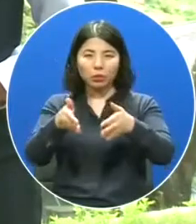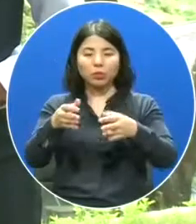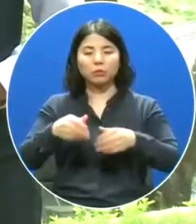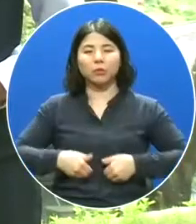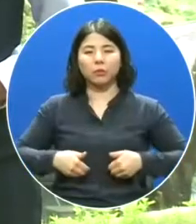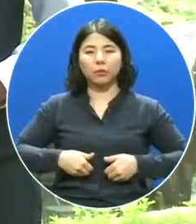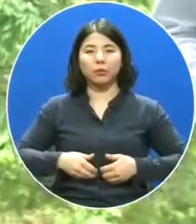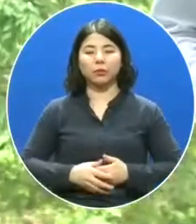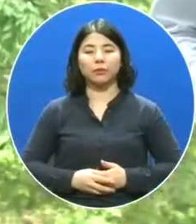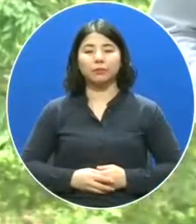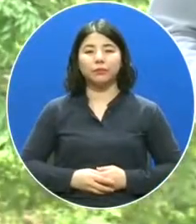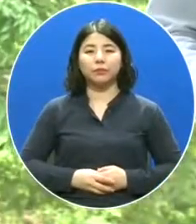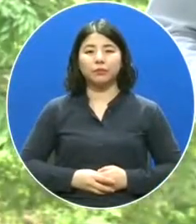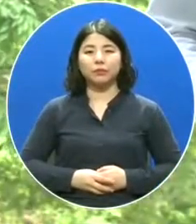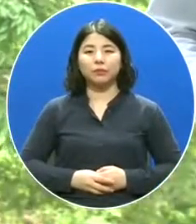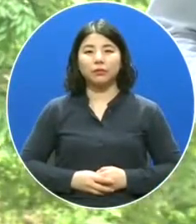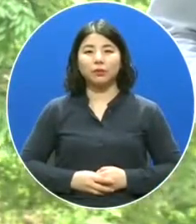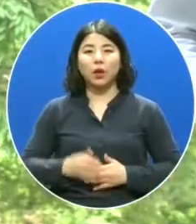것입니다.